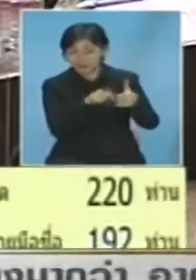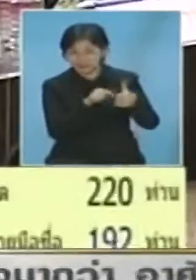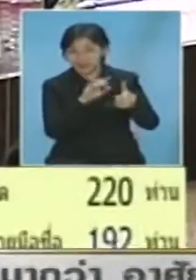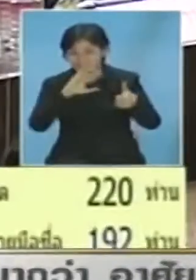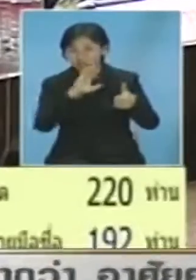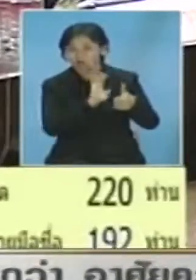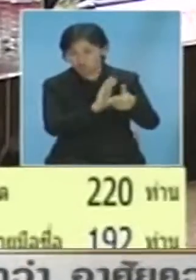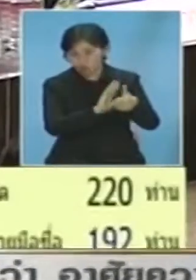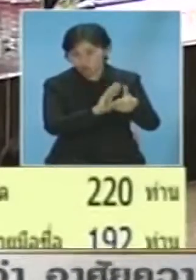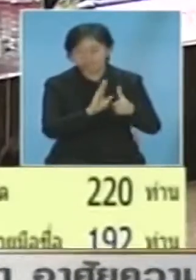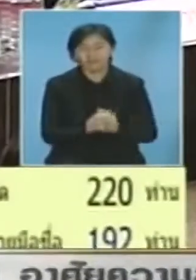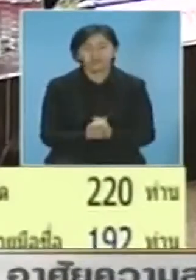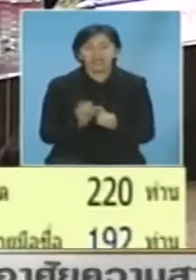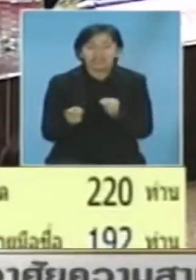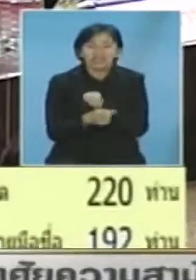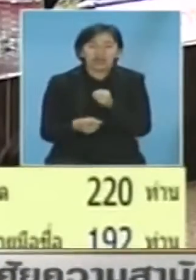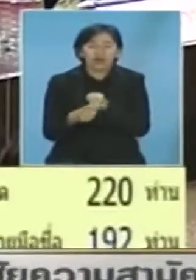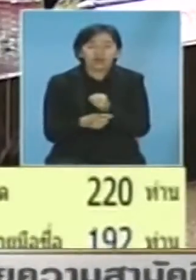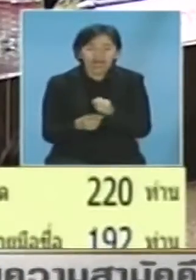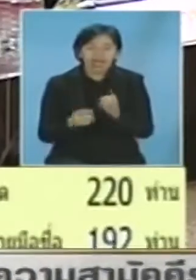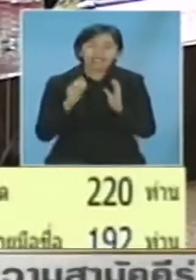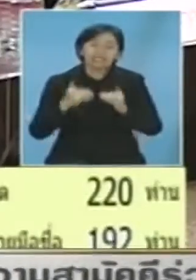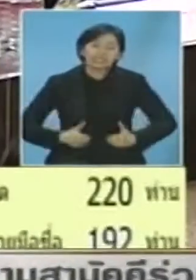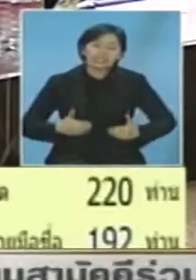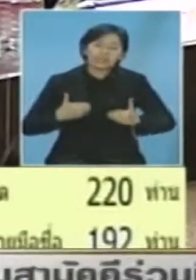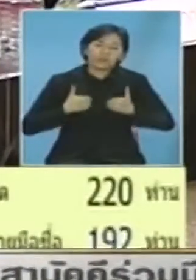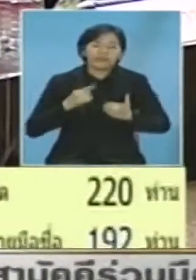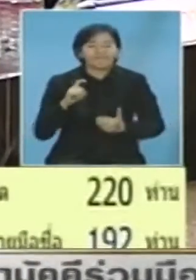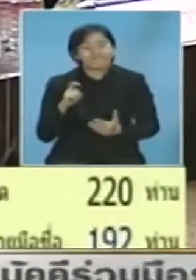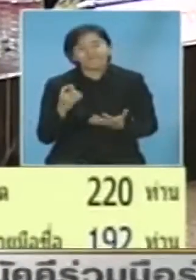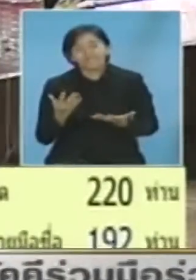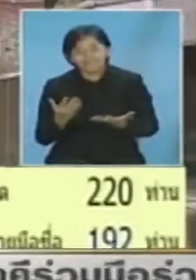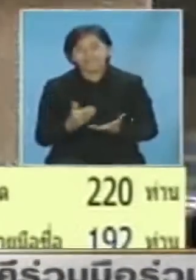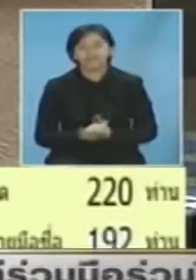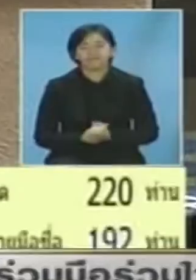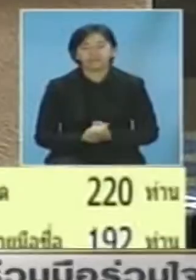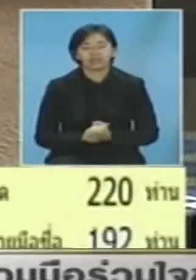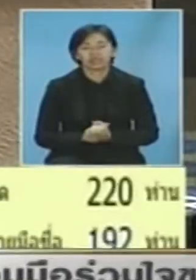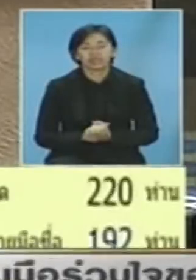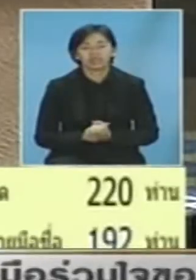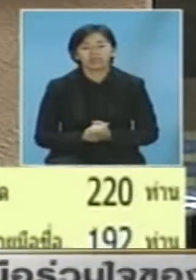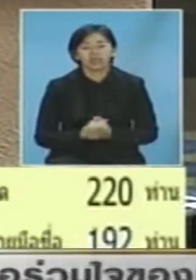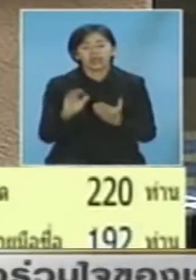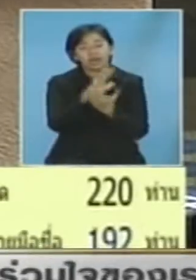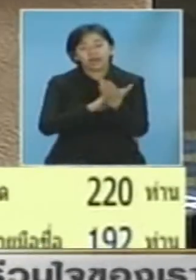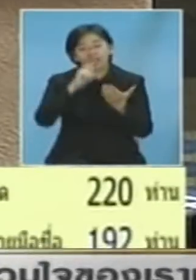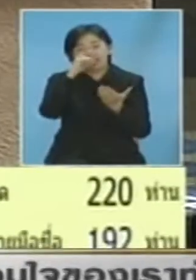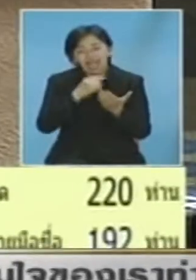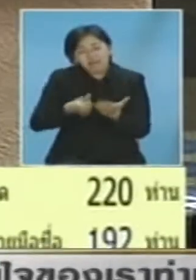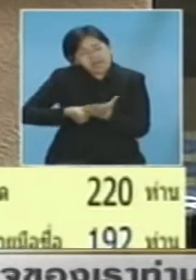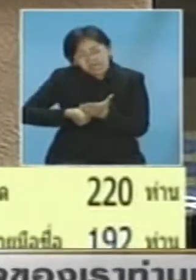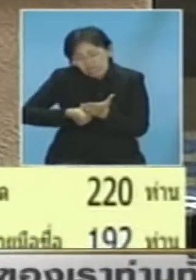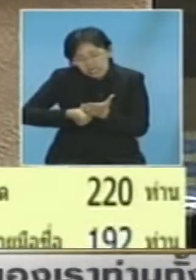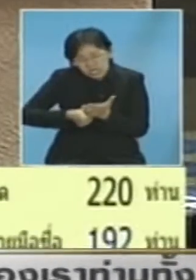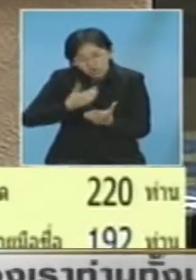ชาวนาจำนำชีวิตและ สุดท้ายประเทศจำนำหนี้ครับผ